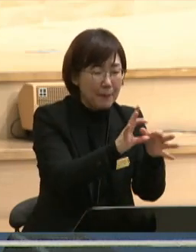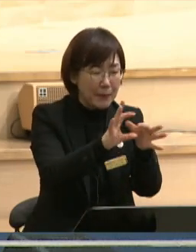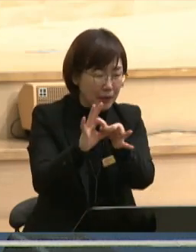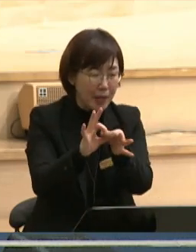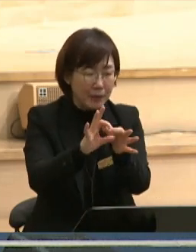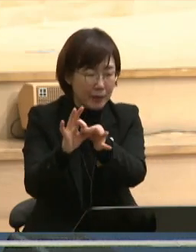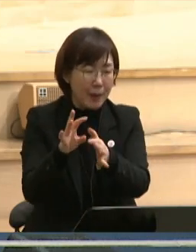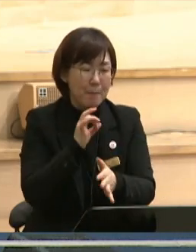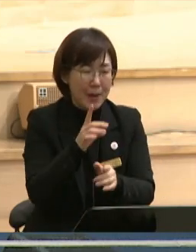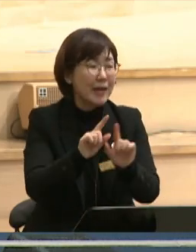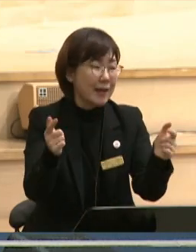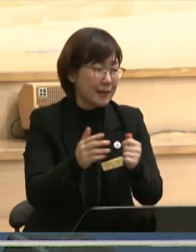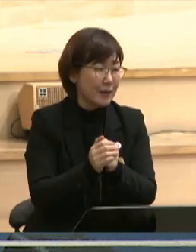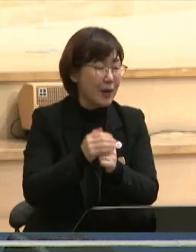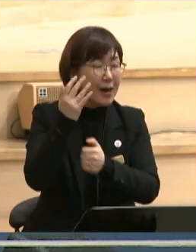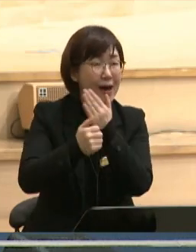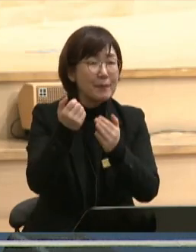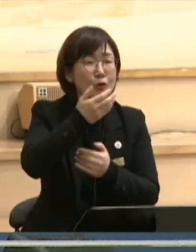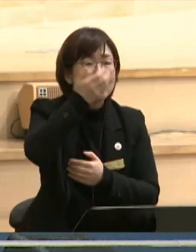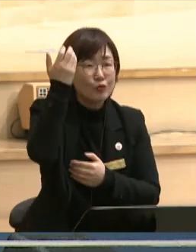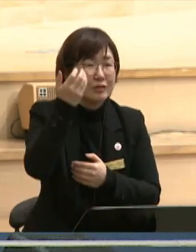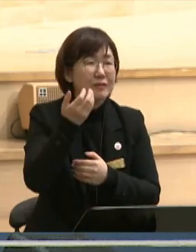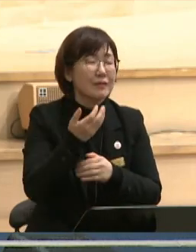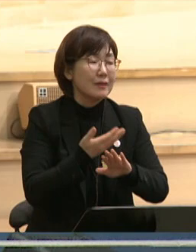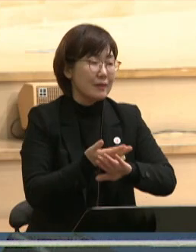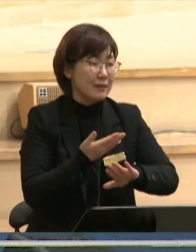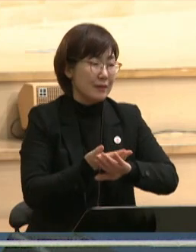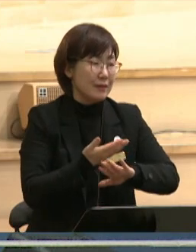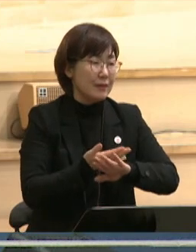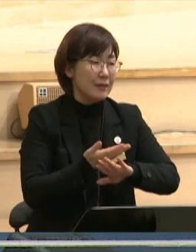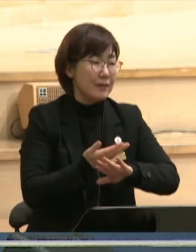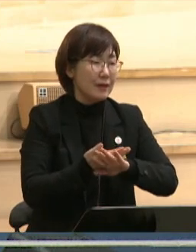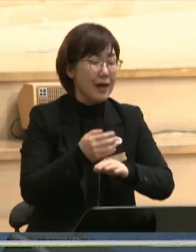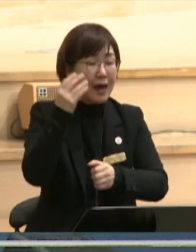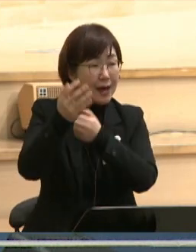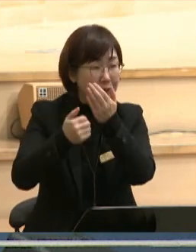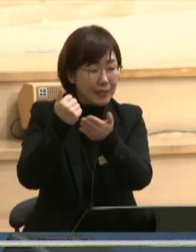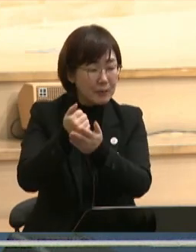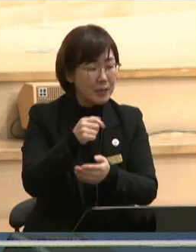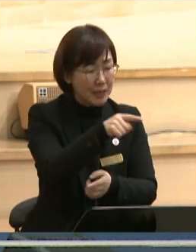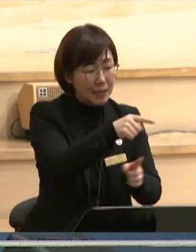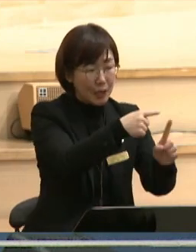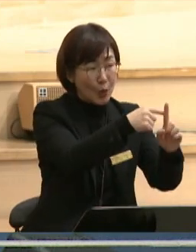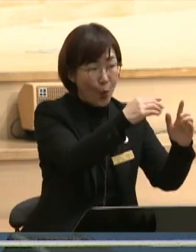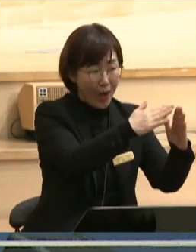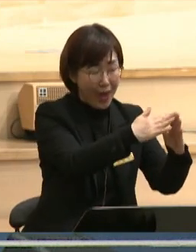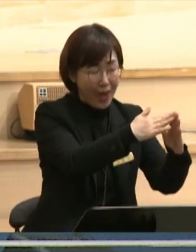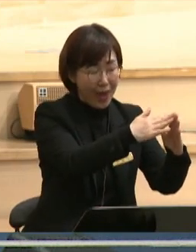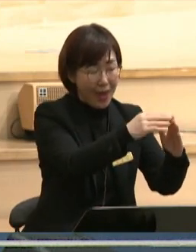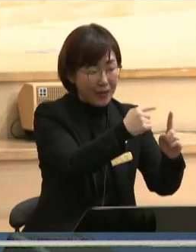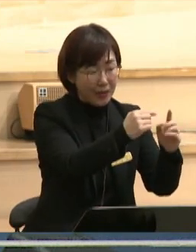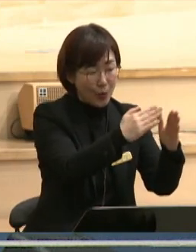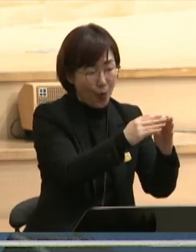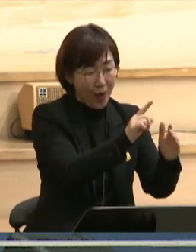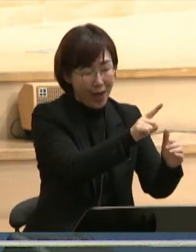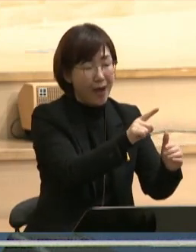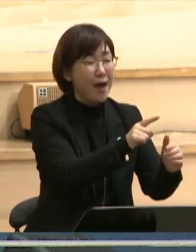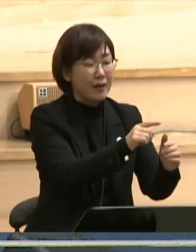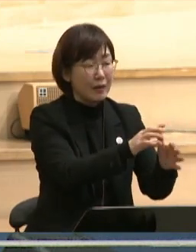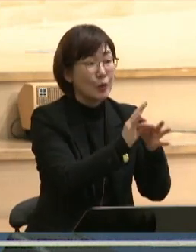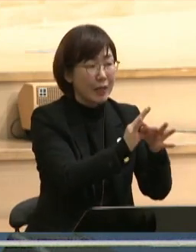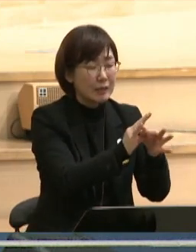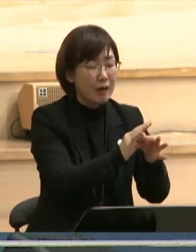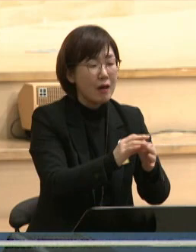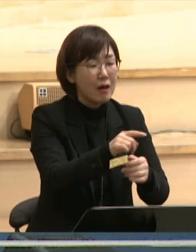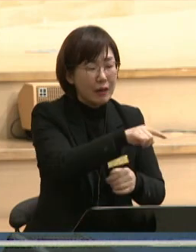하나님의 꿈은 따로 있습니다 하나님은 그 교회를 통해 세상 모든